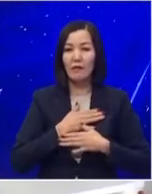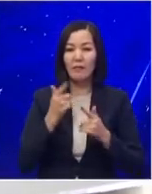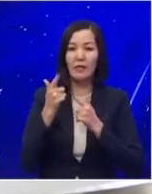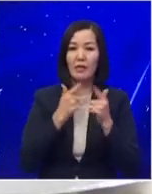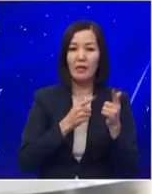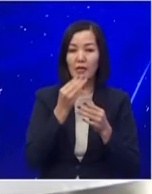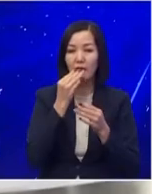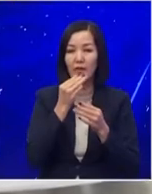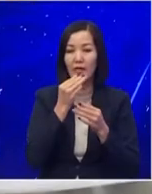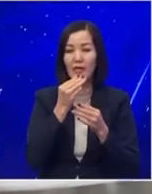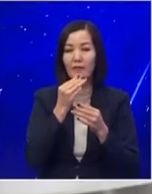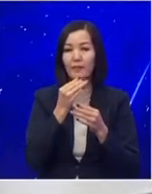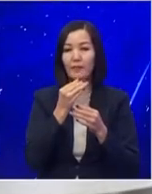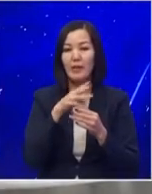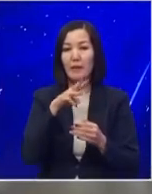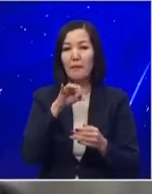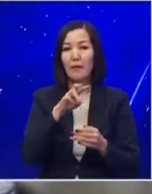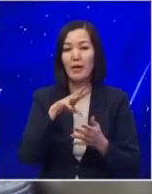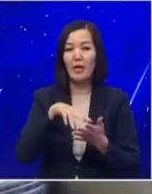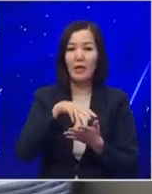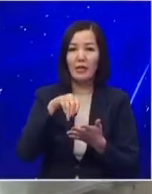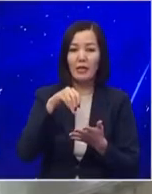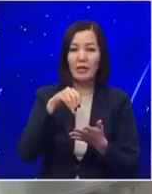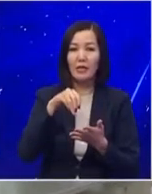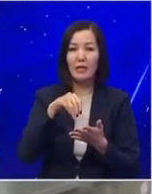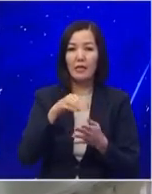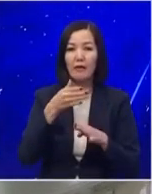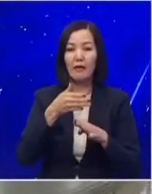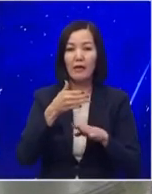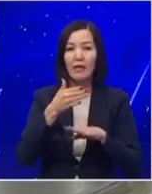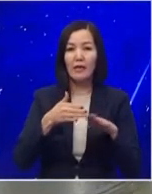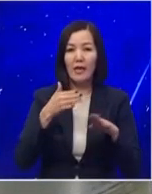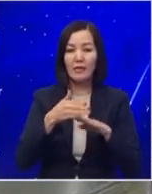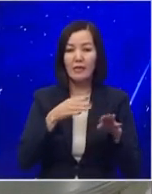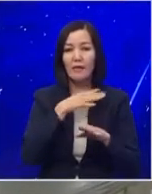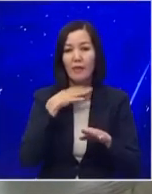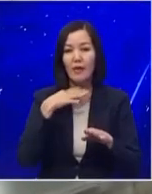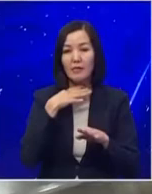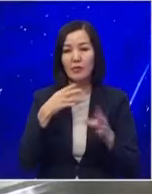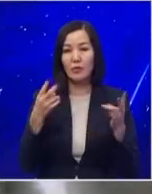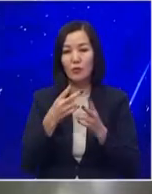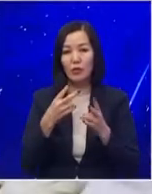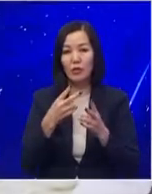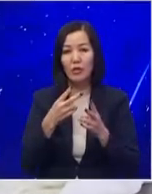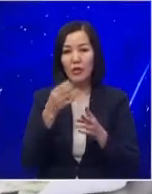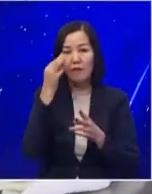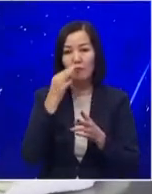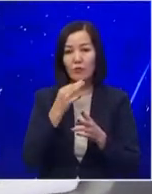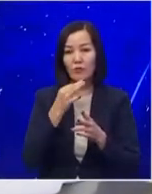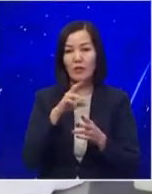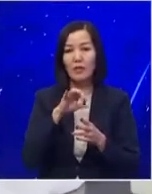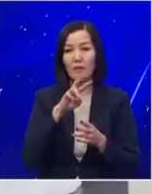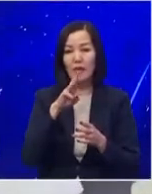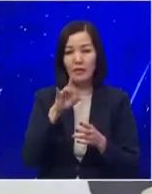обманка это нарезкой мяса самые эффективные самые хорошо вкусны на новый год